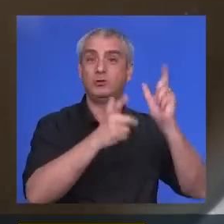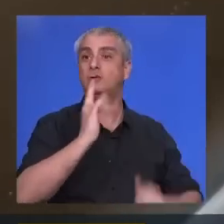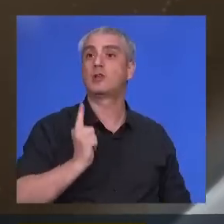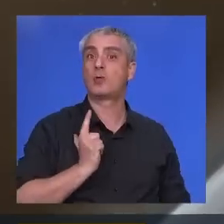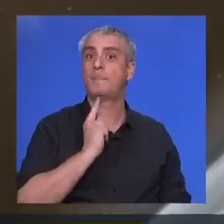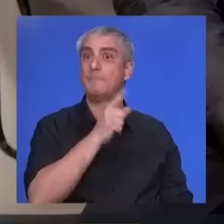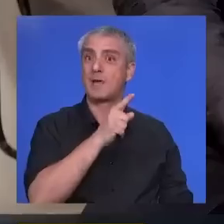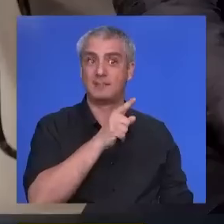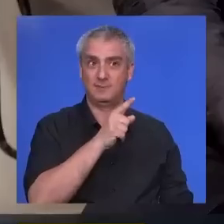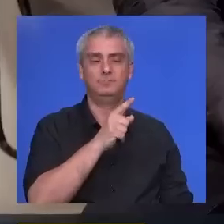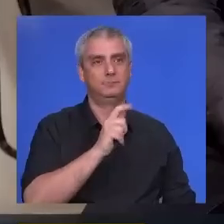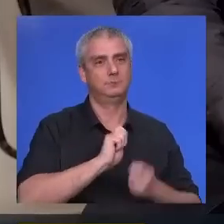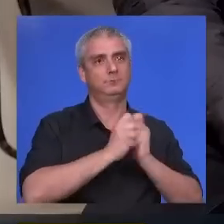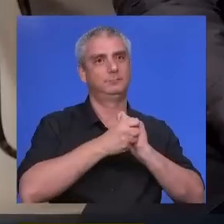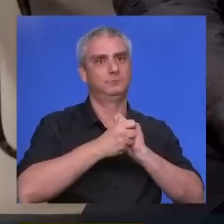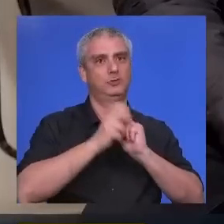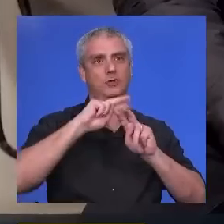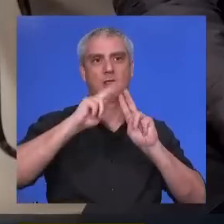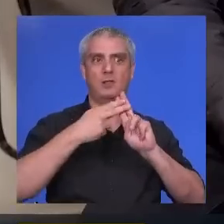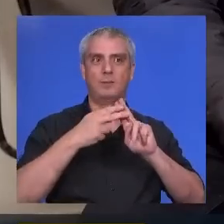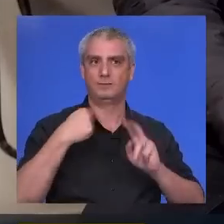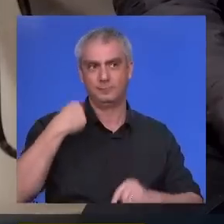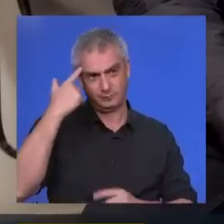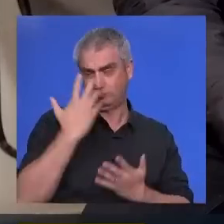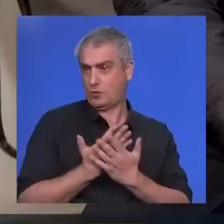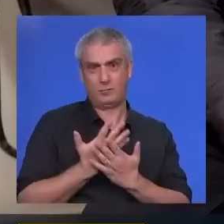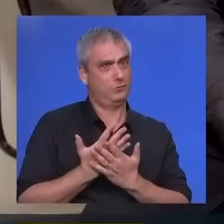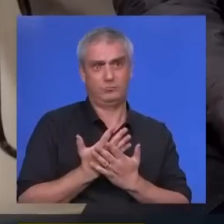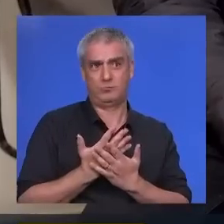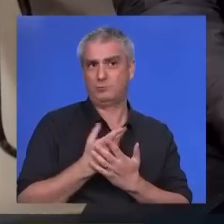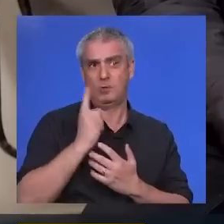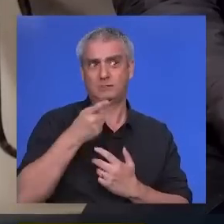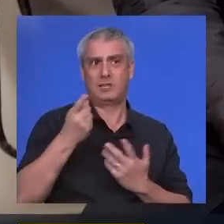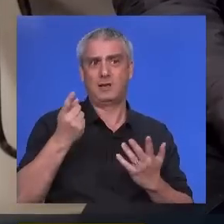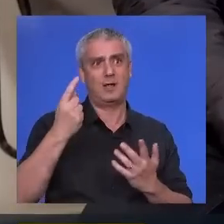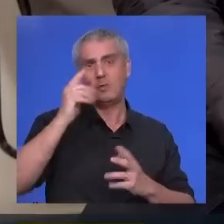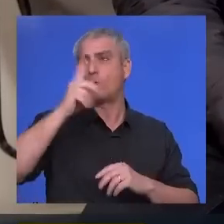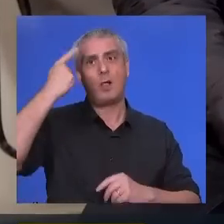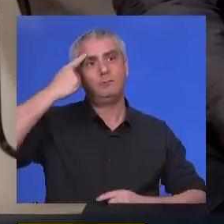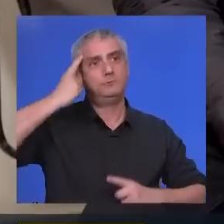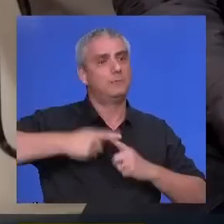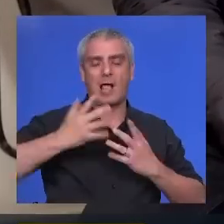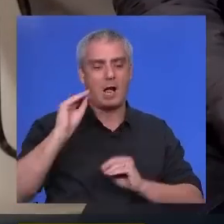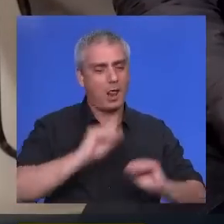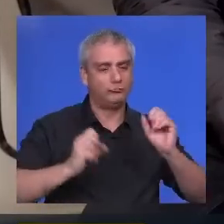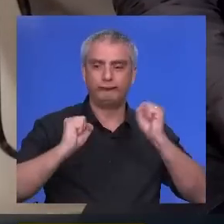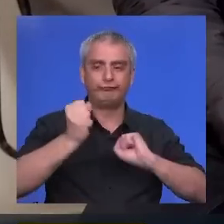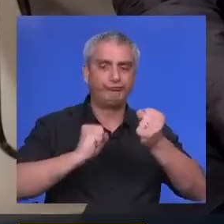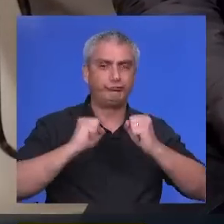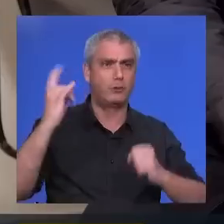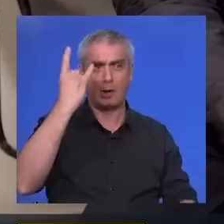תשנה את העולם. And what we proved, I think, is that we don't all have to be the operators of the spaceship, right? We can be